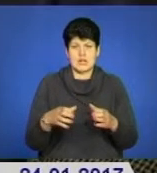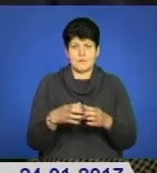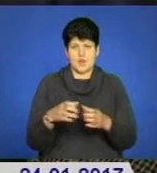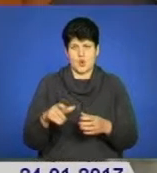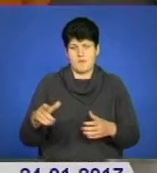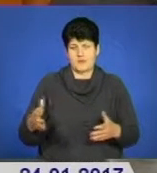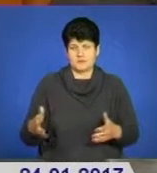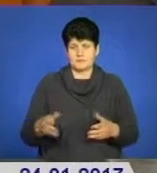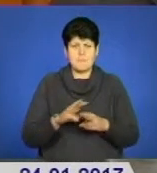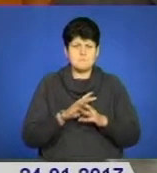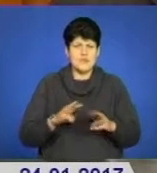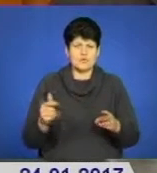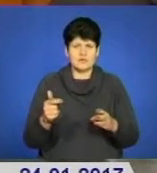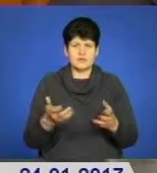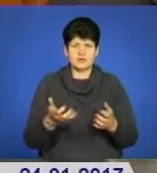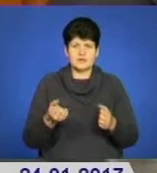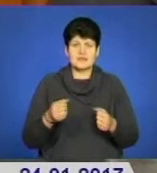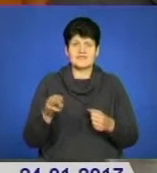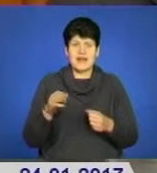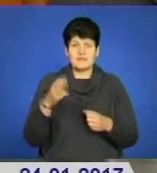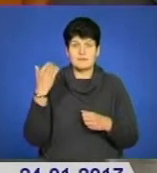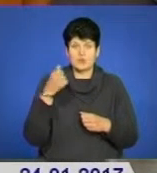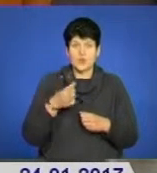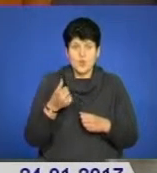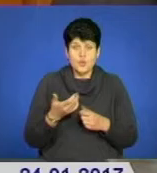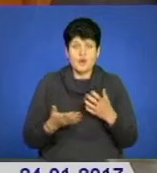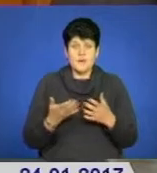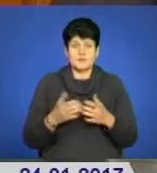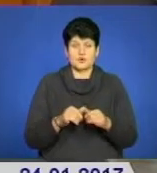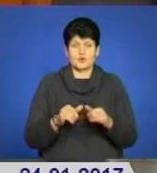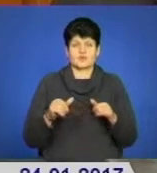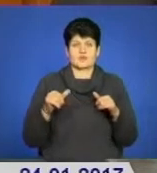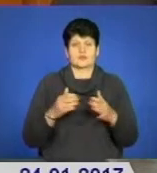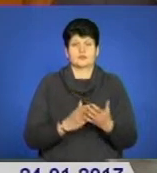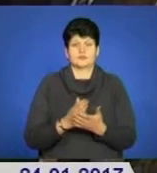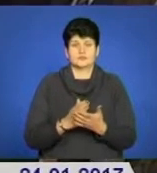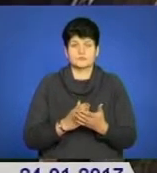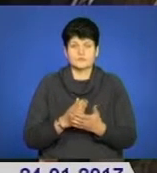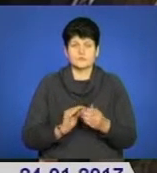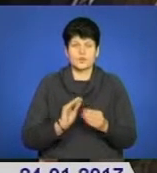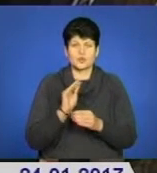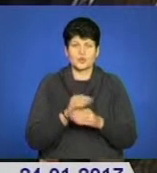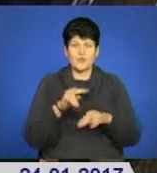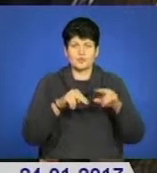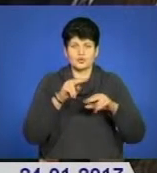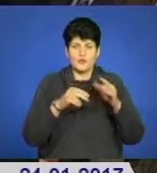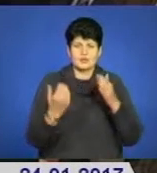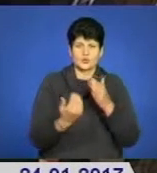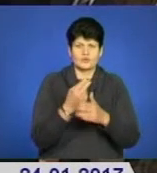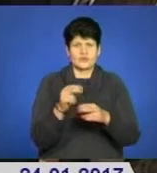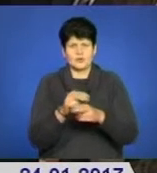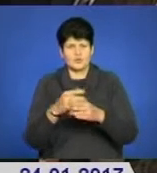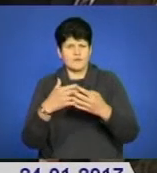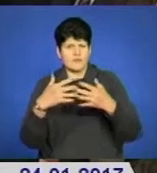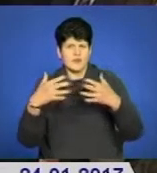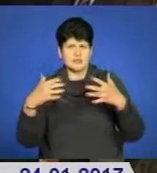громадами. Мільйони гривень вони отримали ще в травні минулого року, аби розвинути інфраструктуру, добудувати, оновити чи відремонтувати